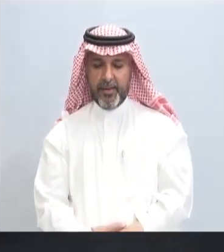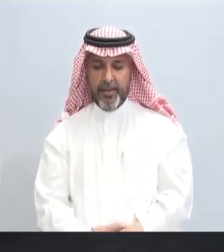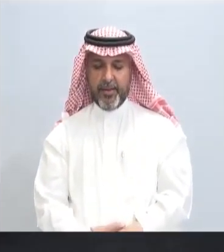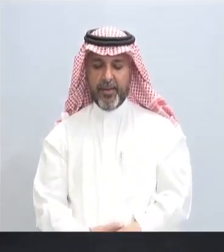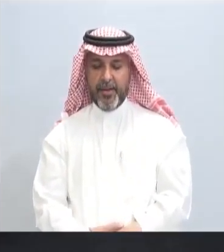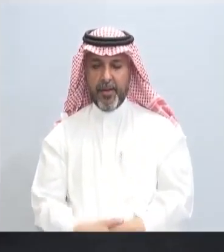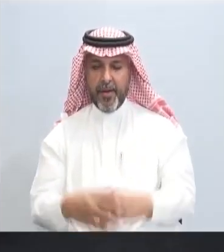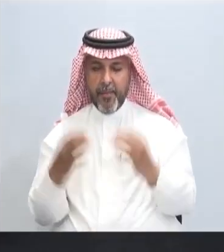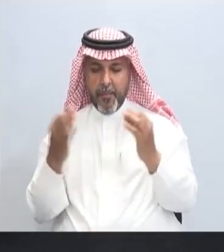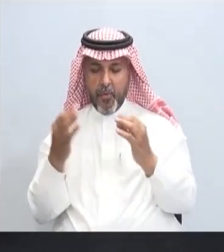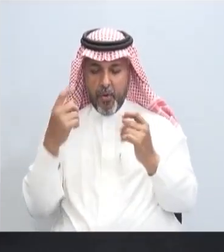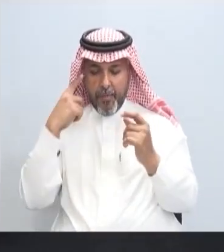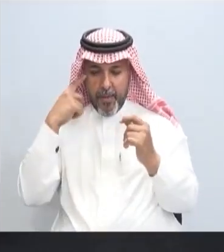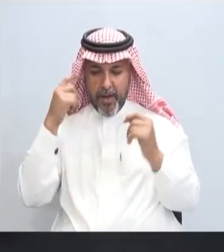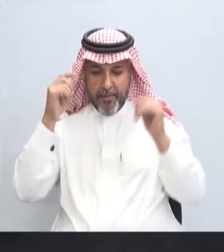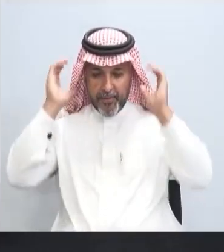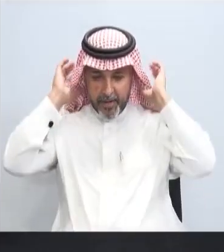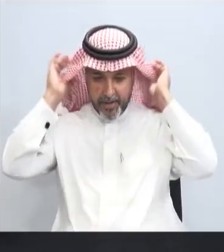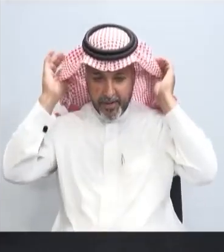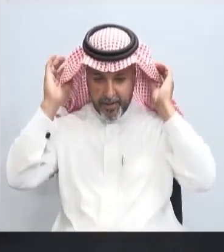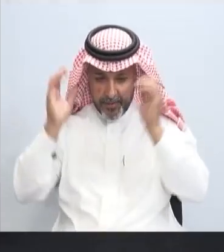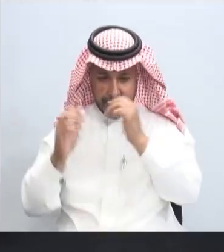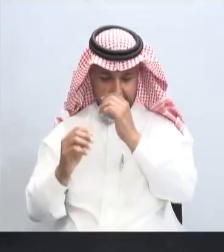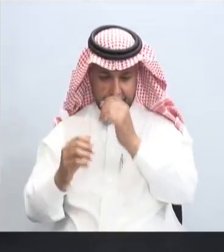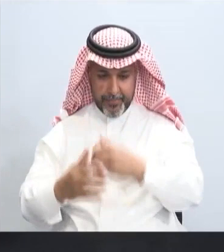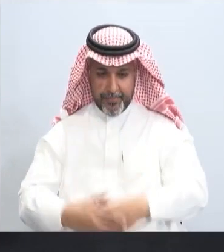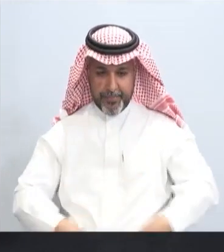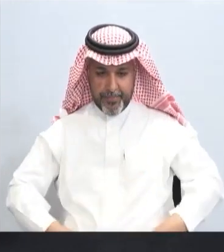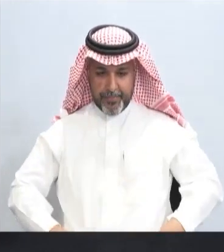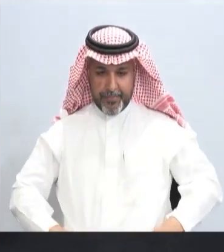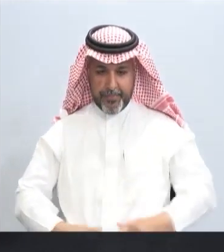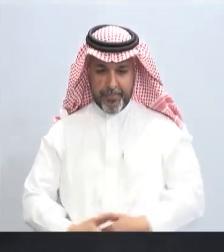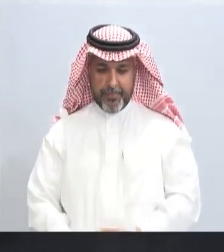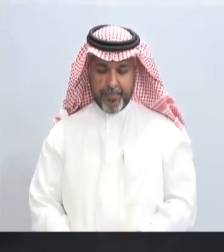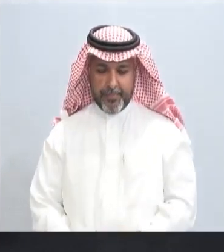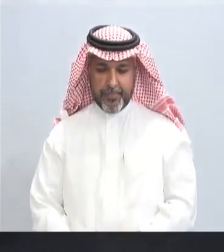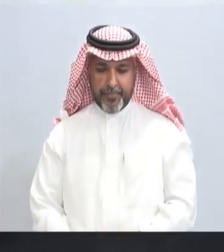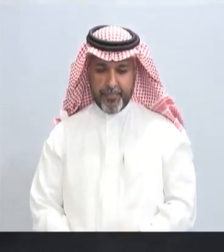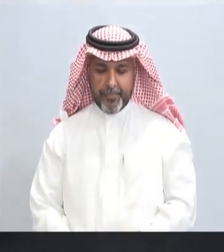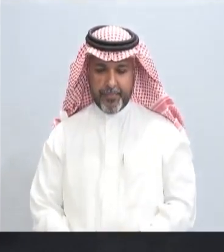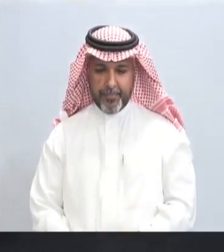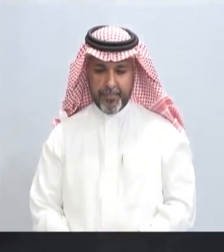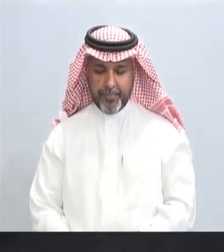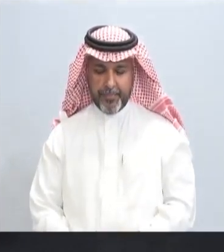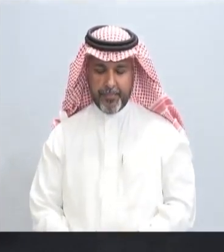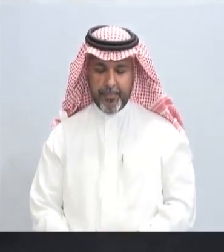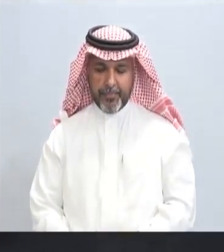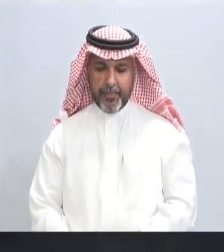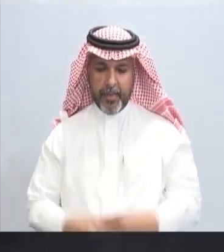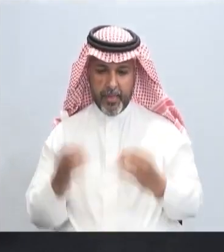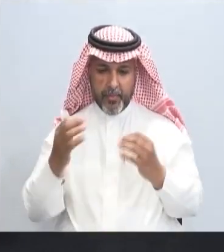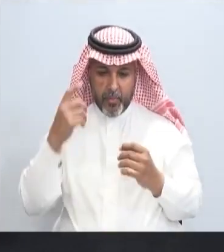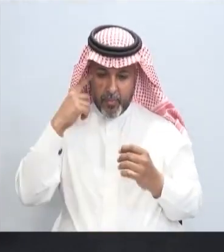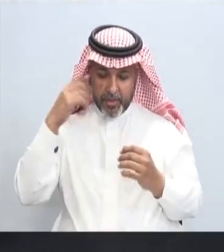الحوادث المتنافيه والحوادث غير المتنافيه سواء في الحساب او يعني في حساب الاحتمال